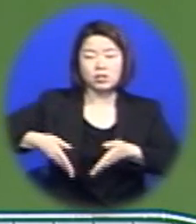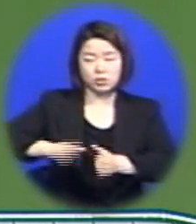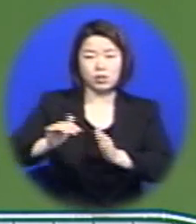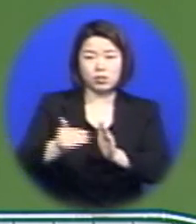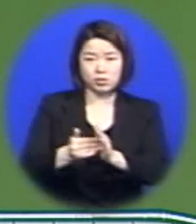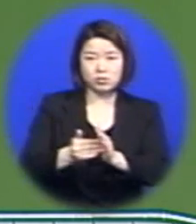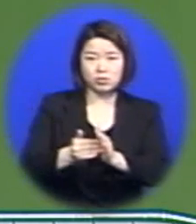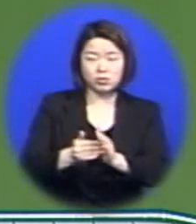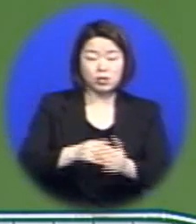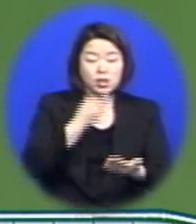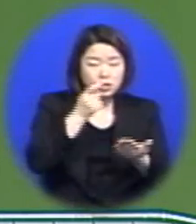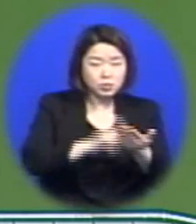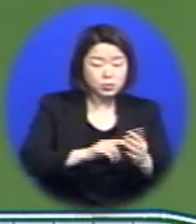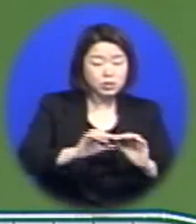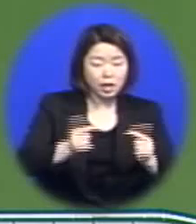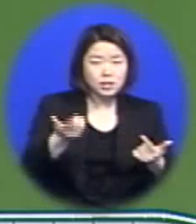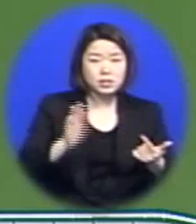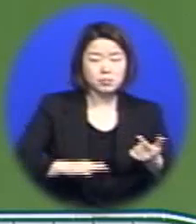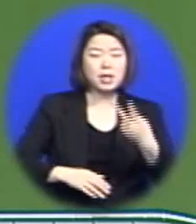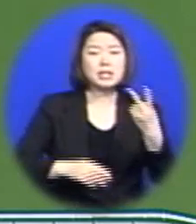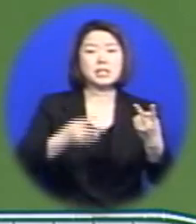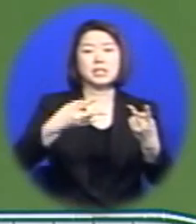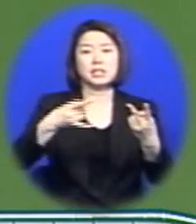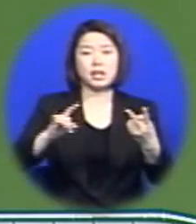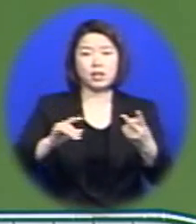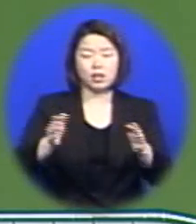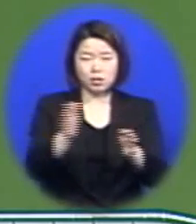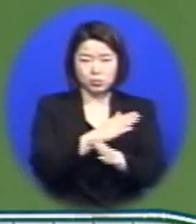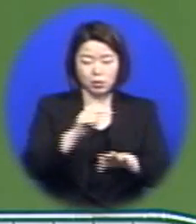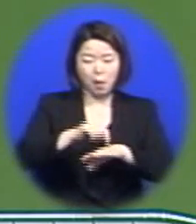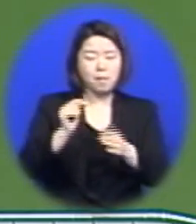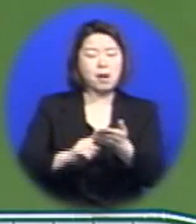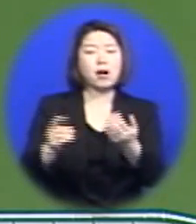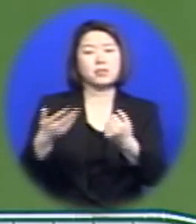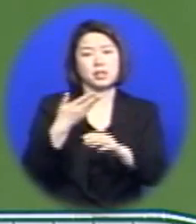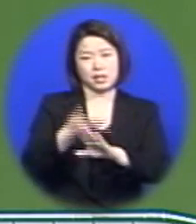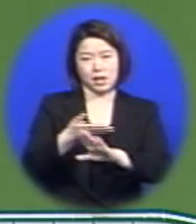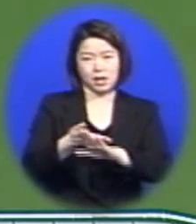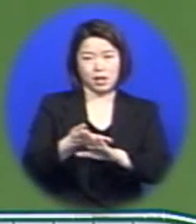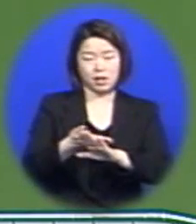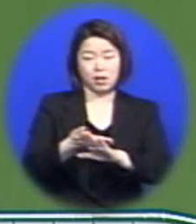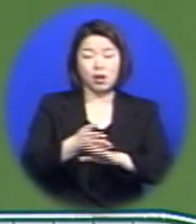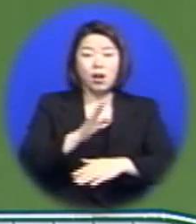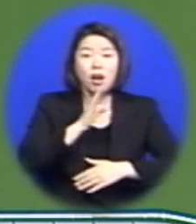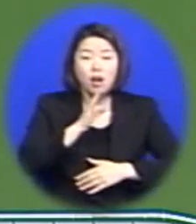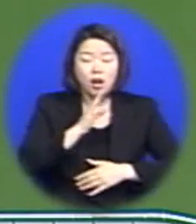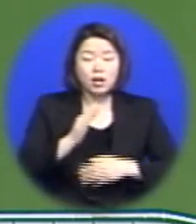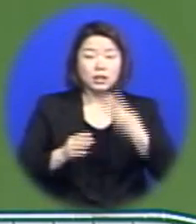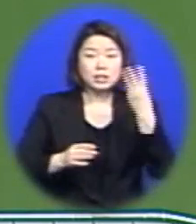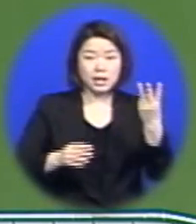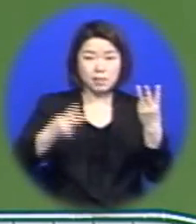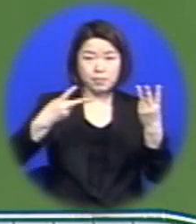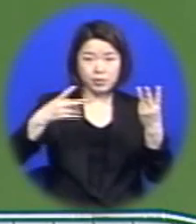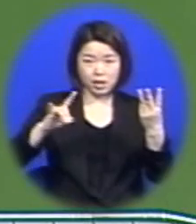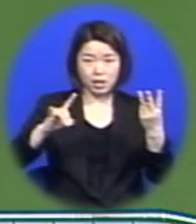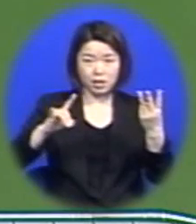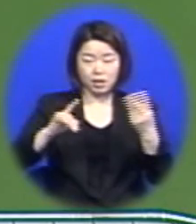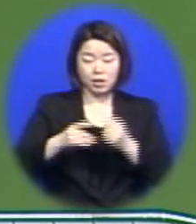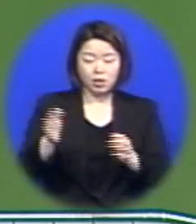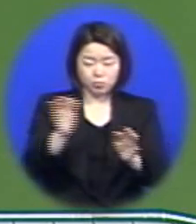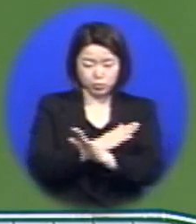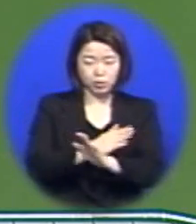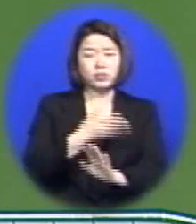삶이지만이 대부터는 벌써 마음이 달라요 3대가 되면 열심히만 살았다면 이제